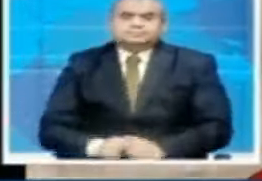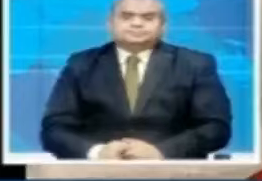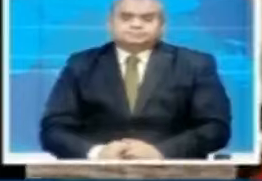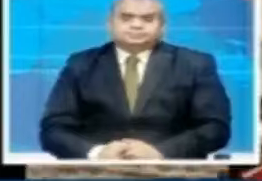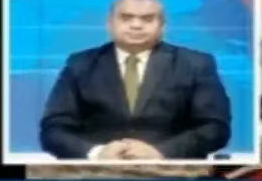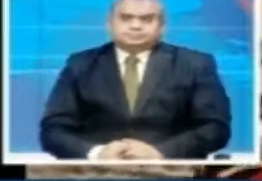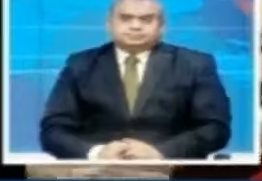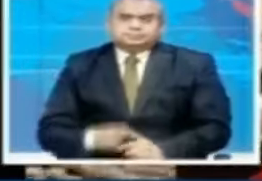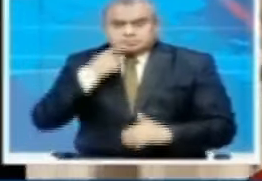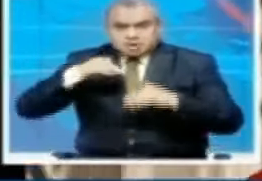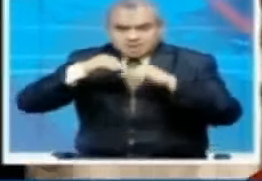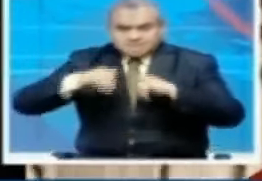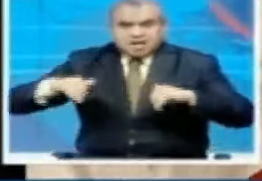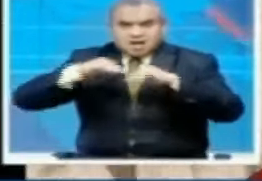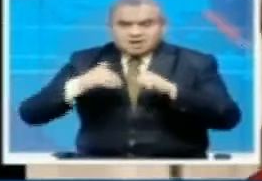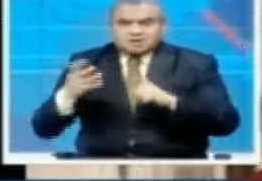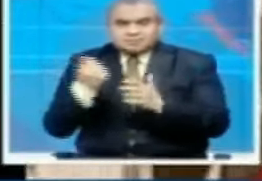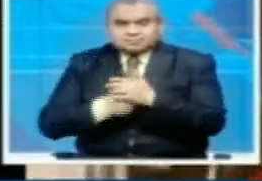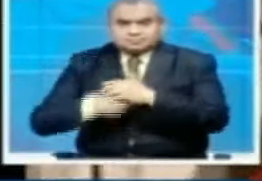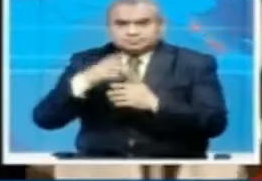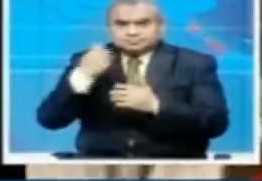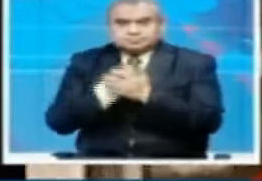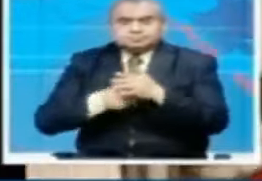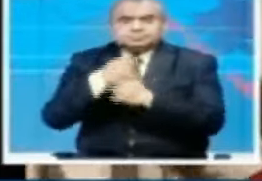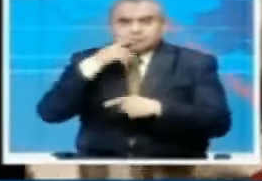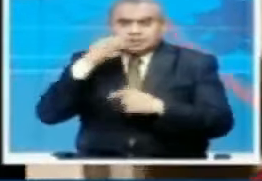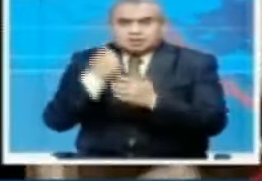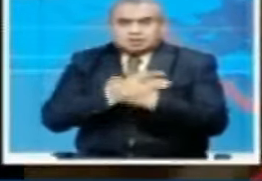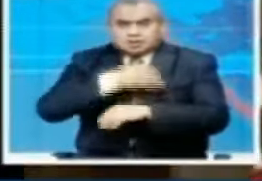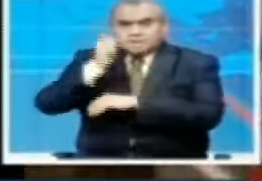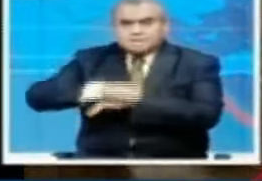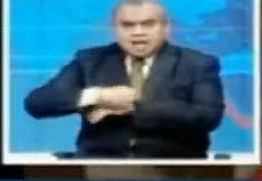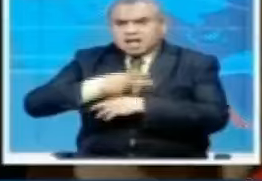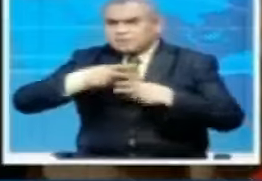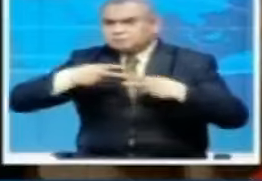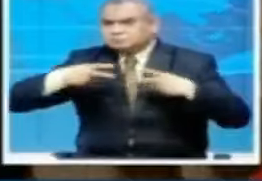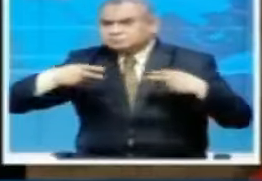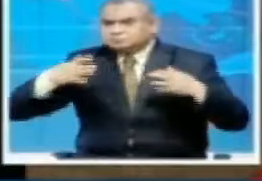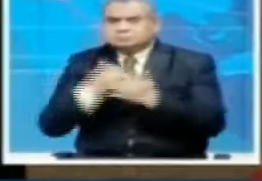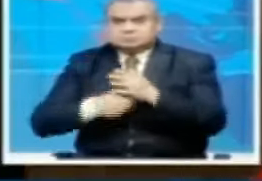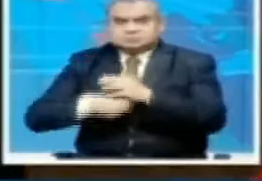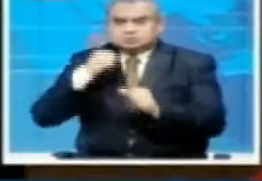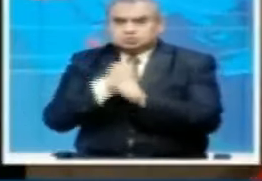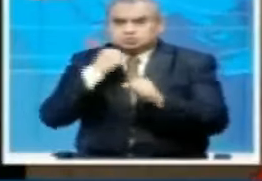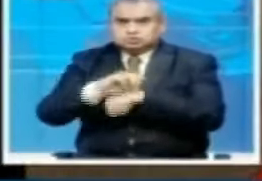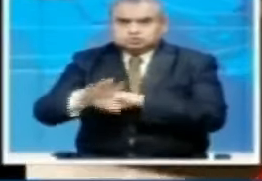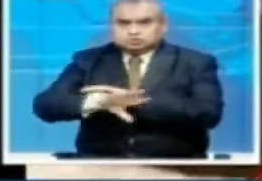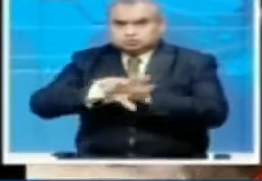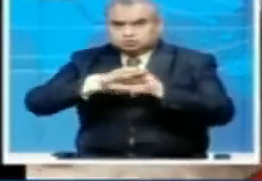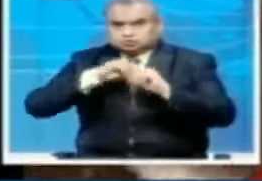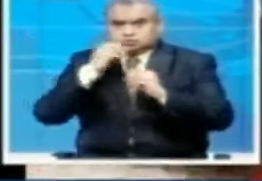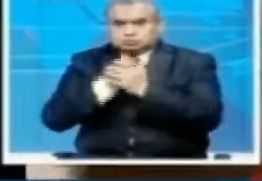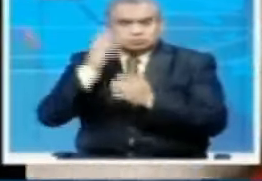عدت صحرتين عدوا، والمحسمة. كل ده بيعمل